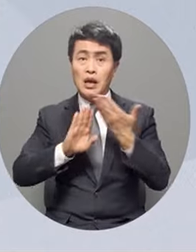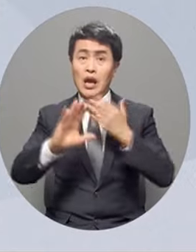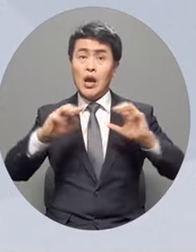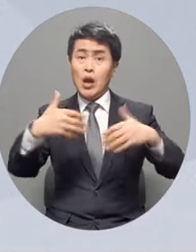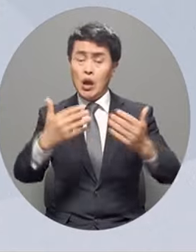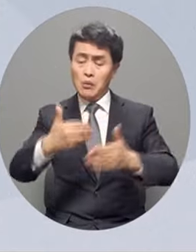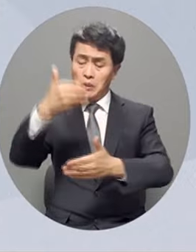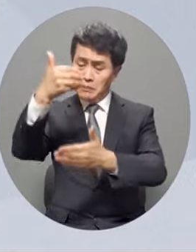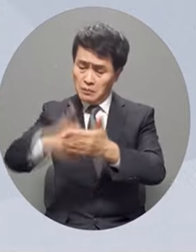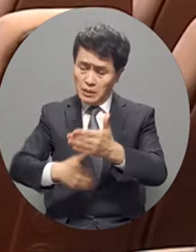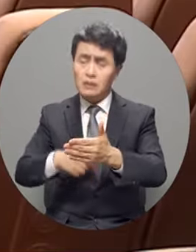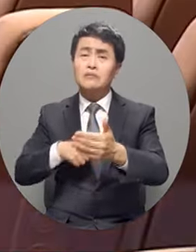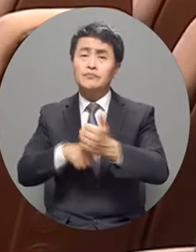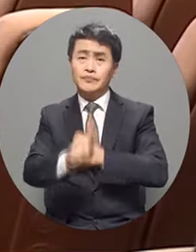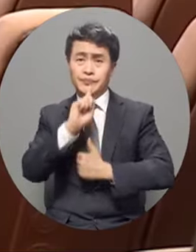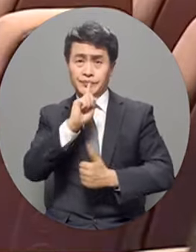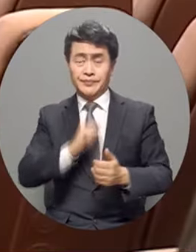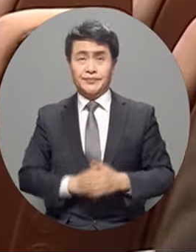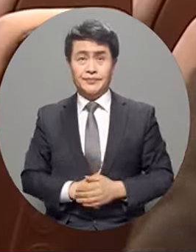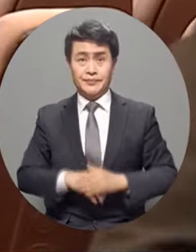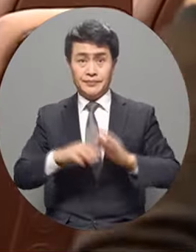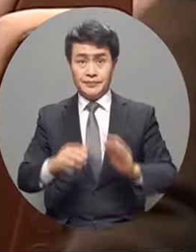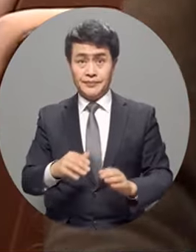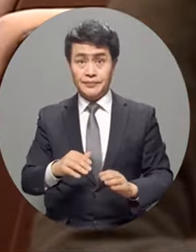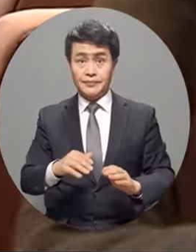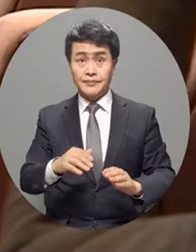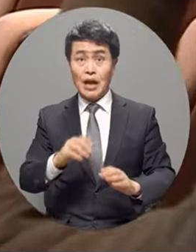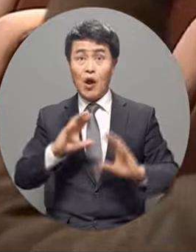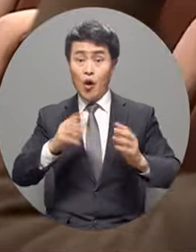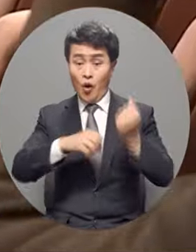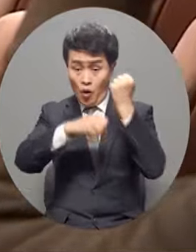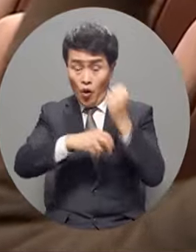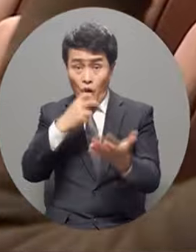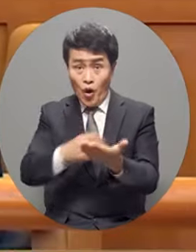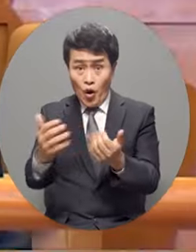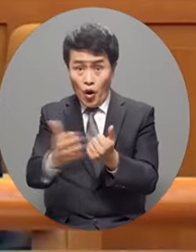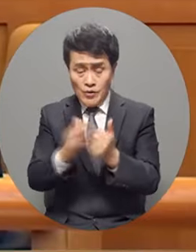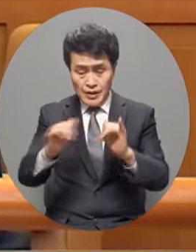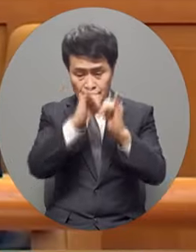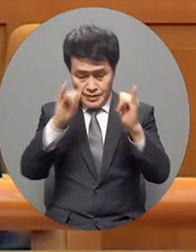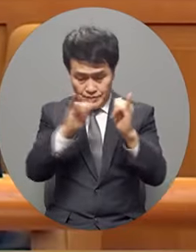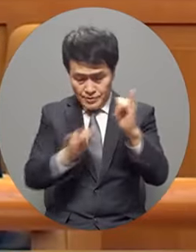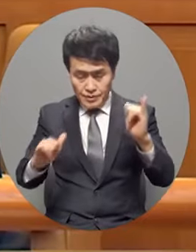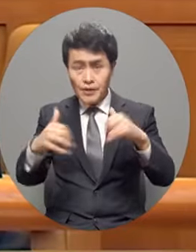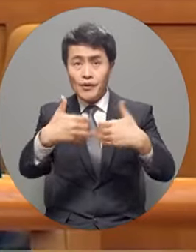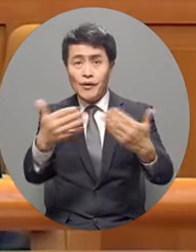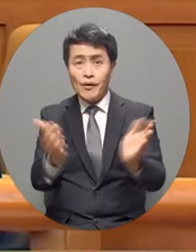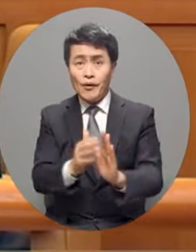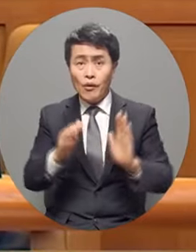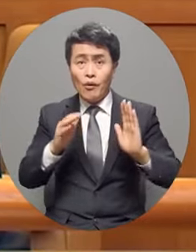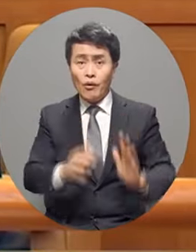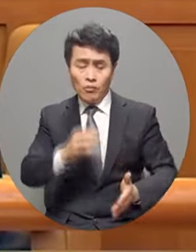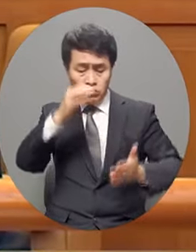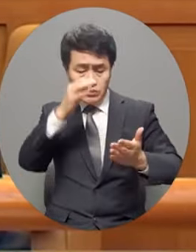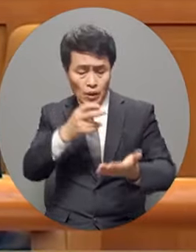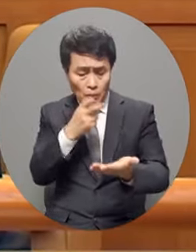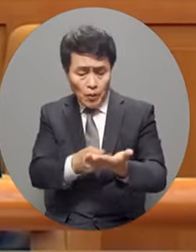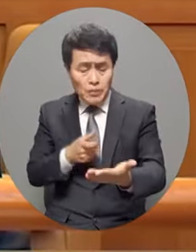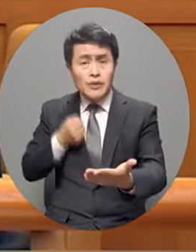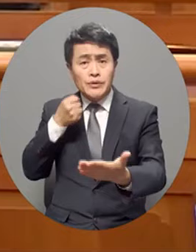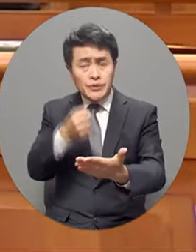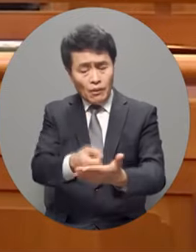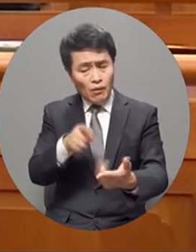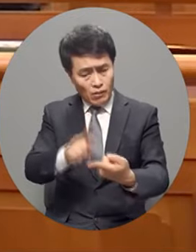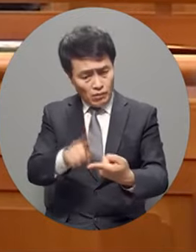제외되고 있다는 이유입니다 현재는 다족 도 변해도 유분을 법으로 정한 제도 자체는